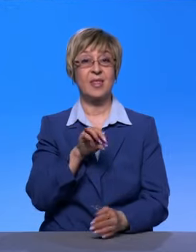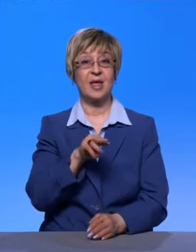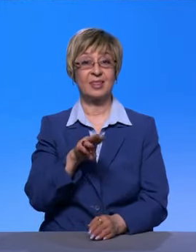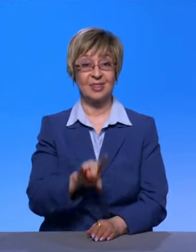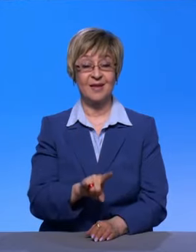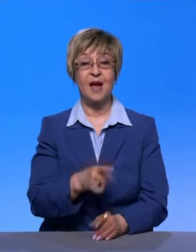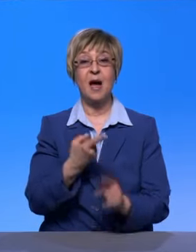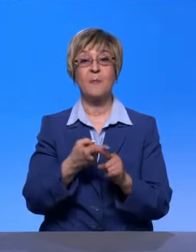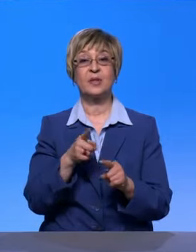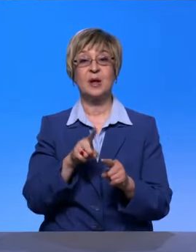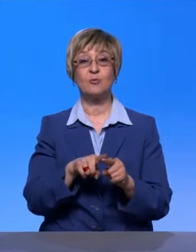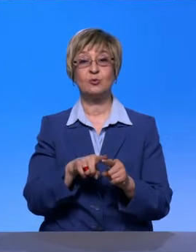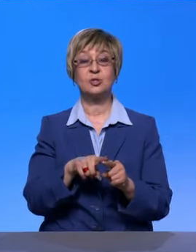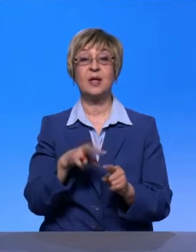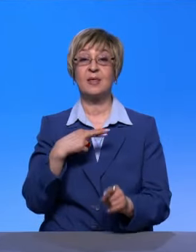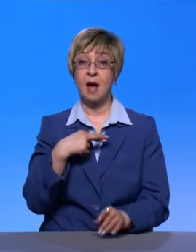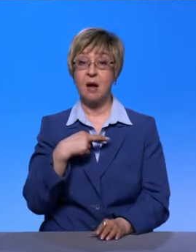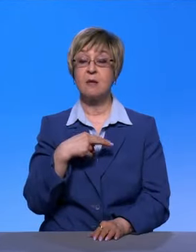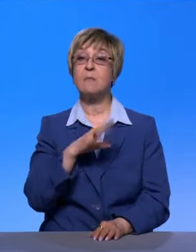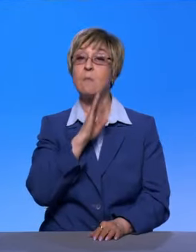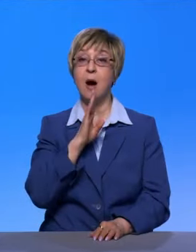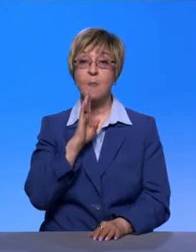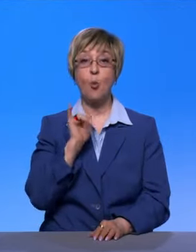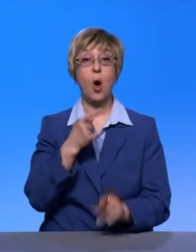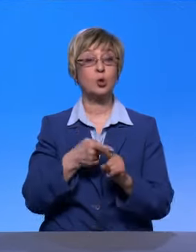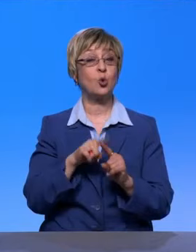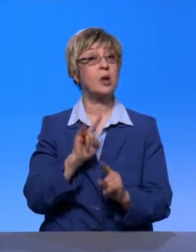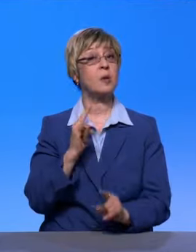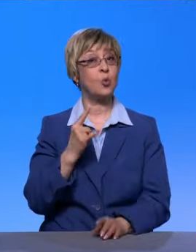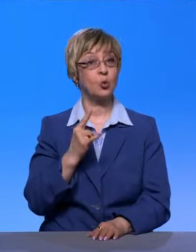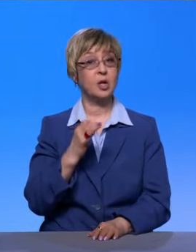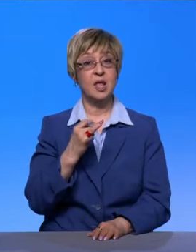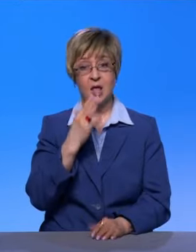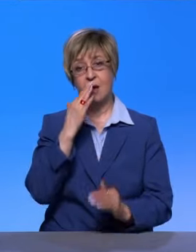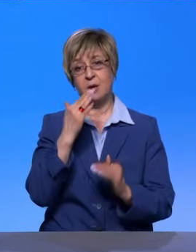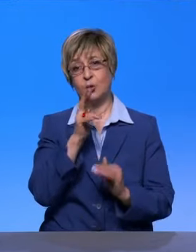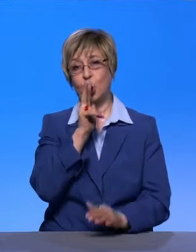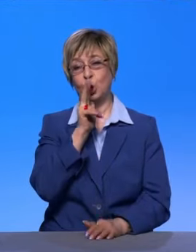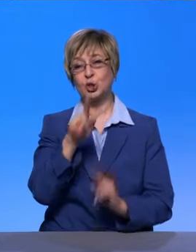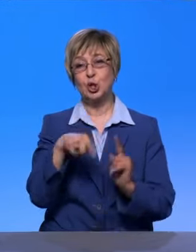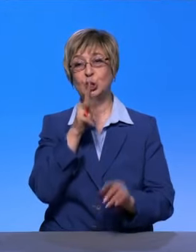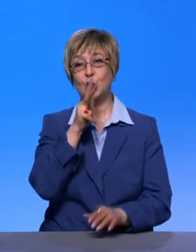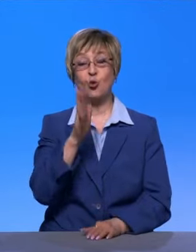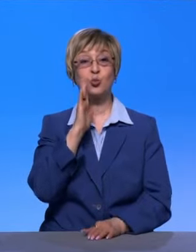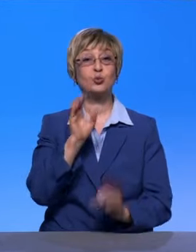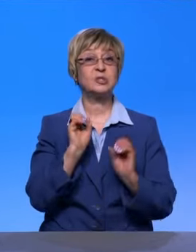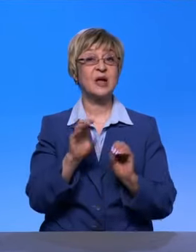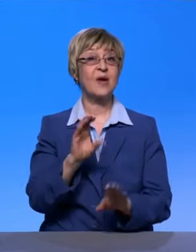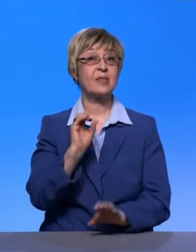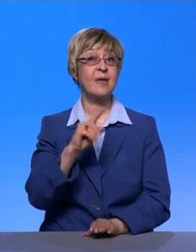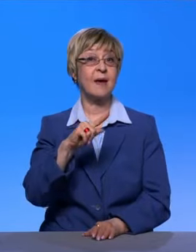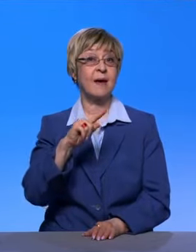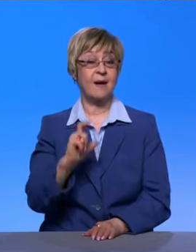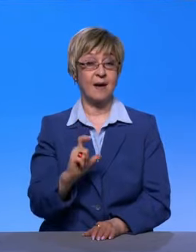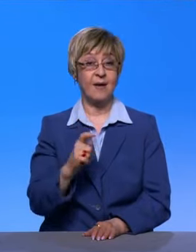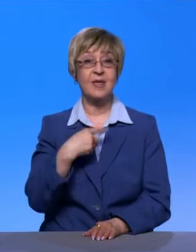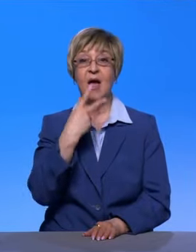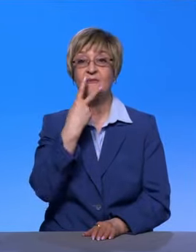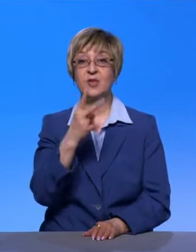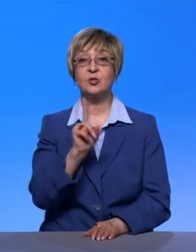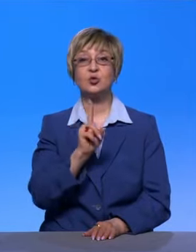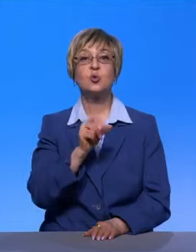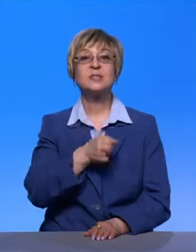Потому что я матушка ребенка, которому в ближайшее будущее, еще годика три, придется сдавать ЕГЭ. И я вижу, что происходит с моим